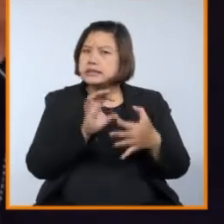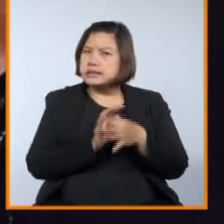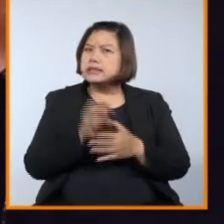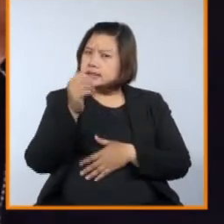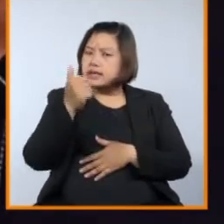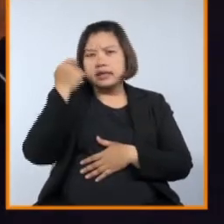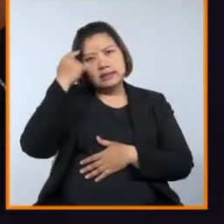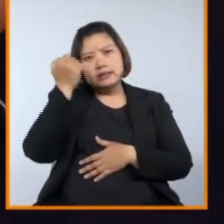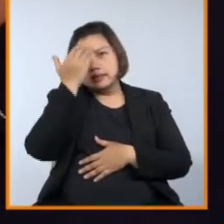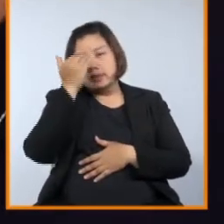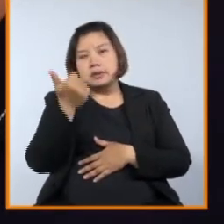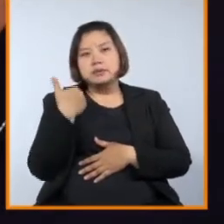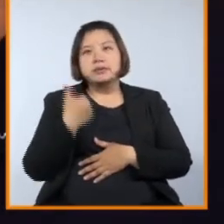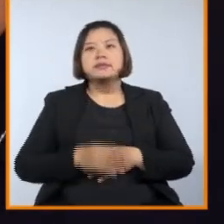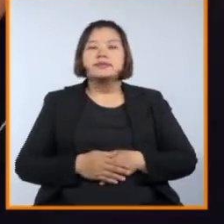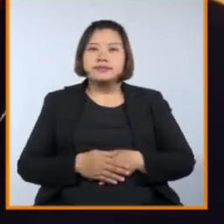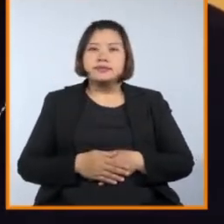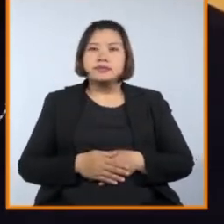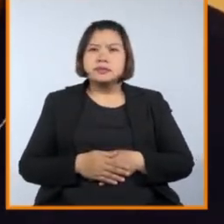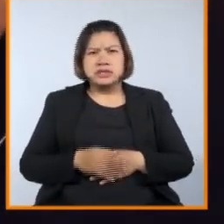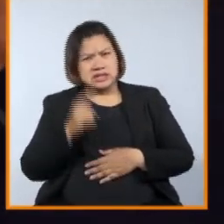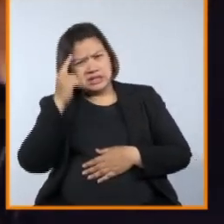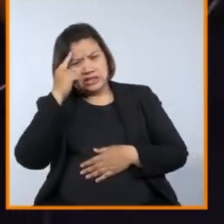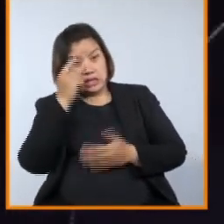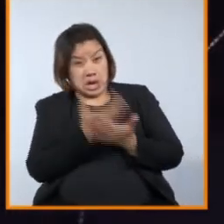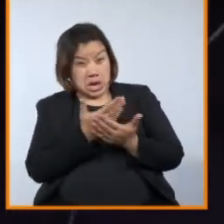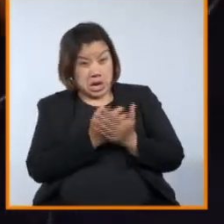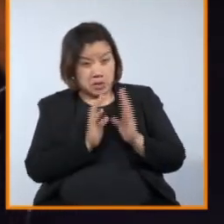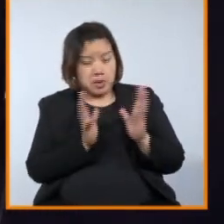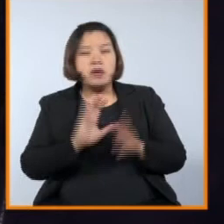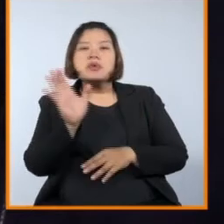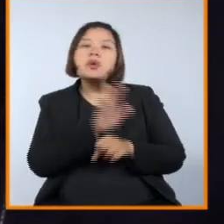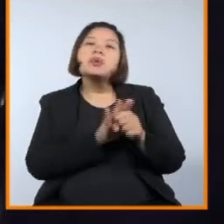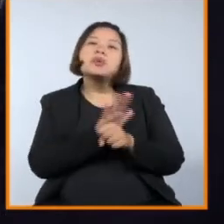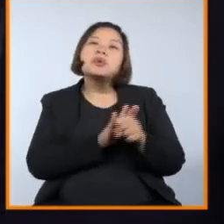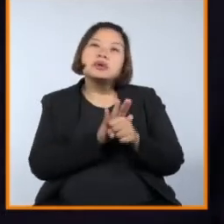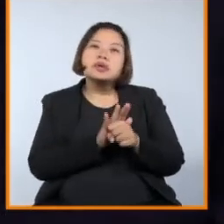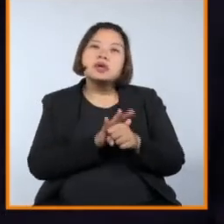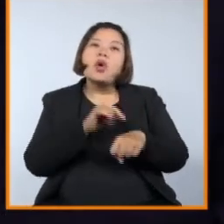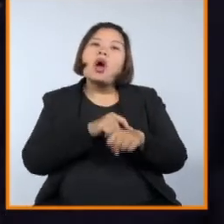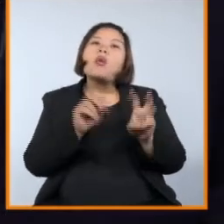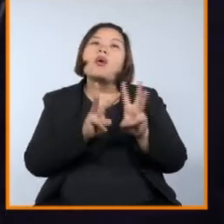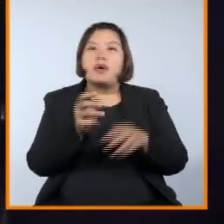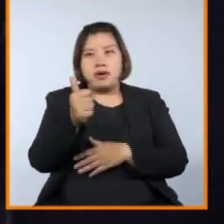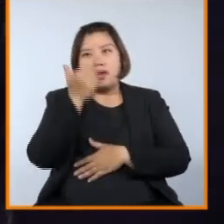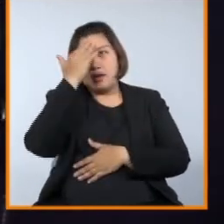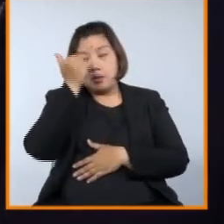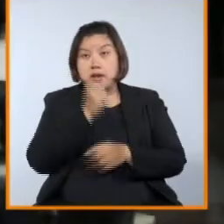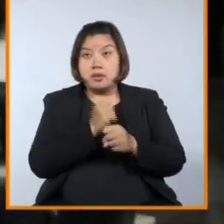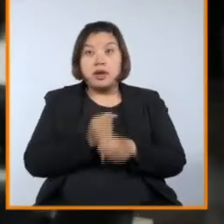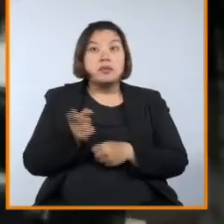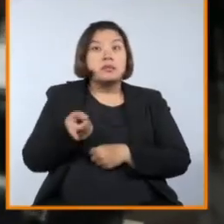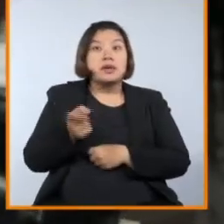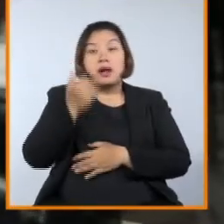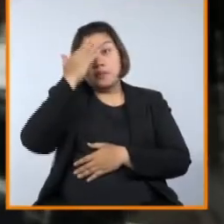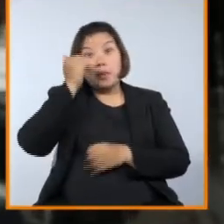จะเติบโตขึ้นเพราะว่าอาจจะไม่ต้องใช้ต้นทุนเยอะเราใช้แค่ความพยายามแล้วก็เวลางานประจำนะคะเป็นพิธีกรสถานีโทรทั